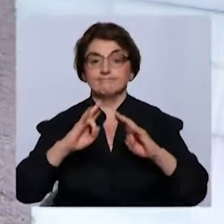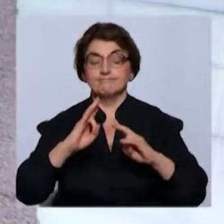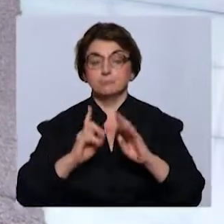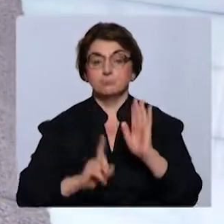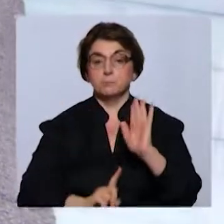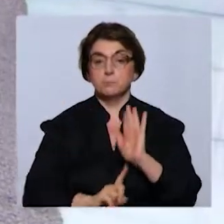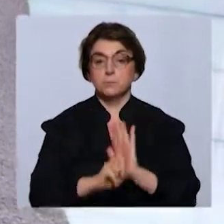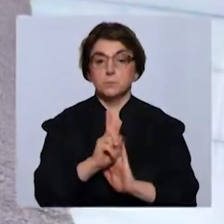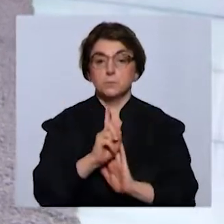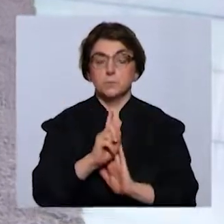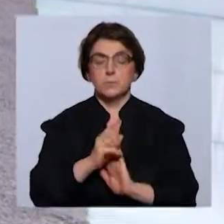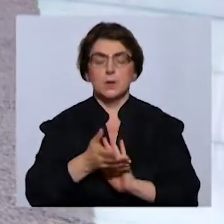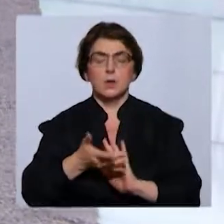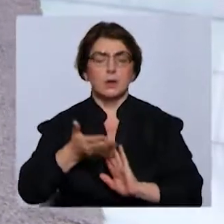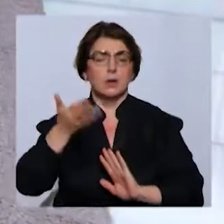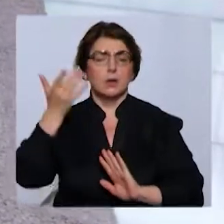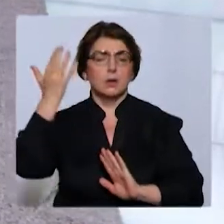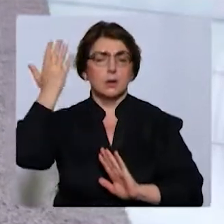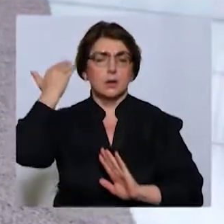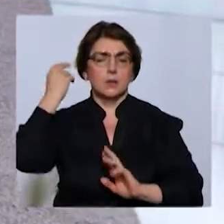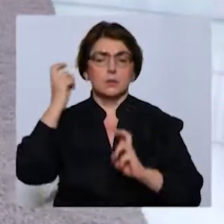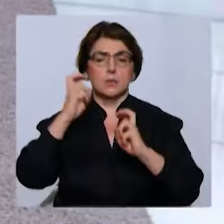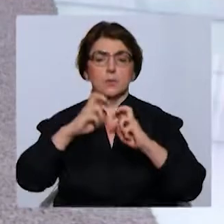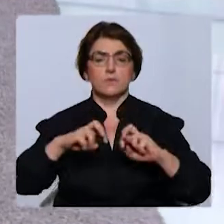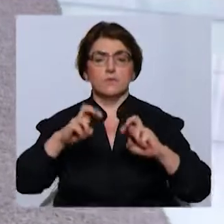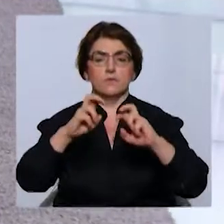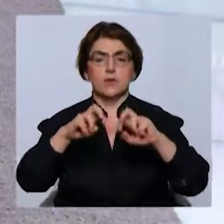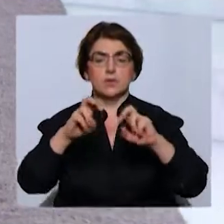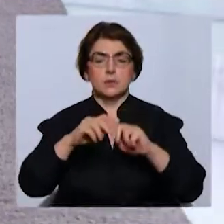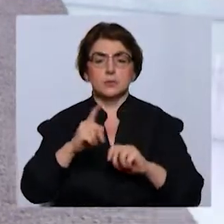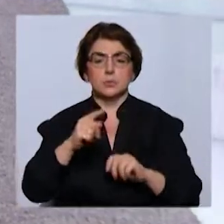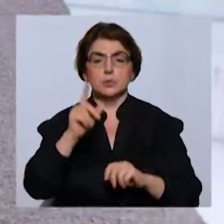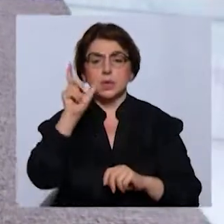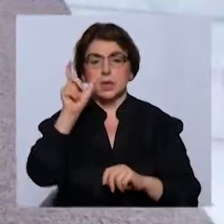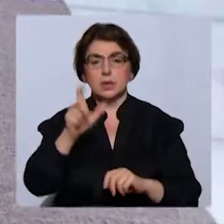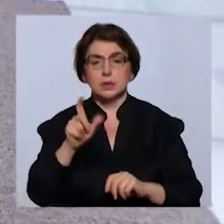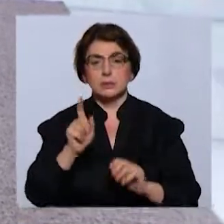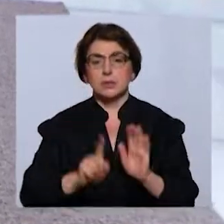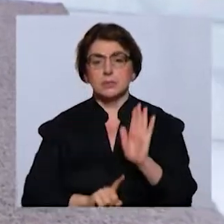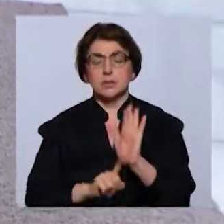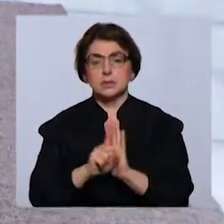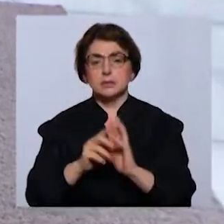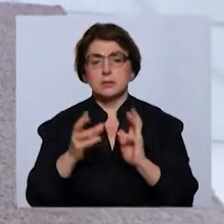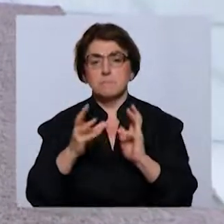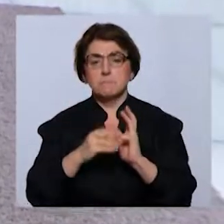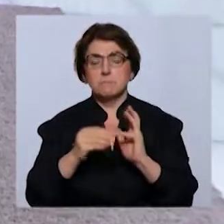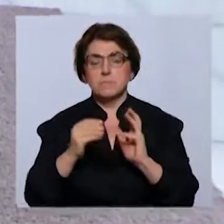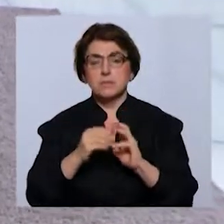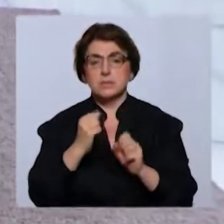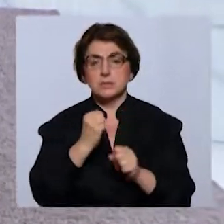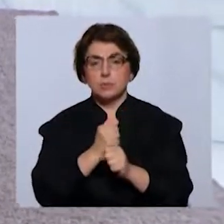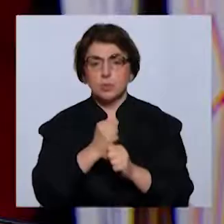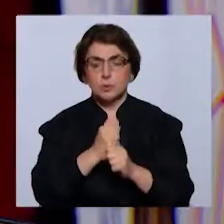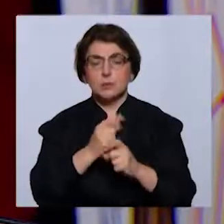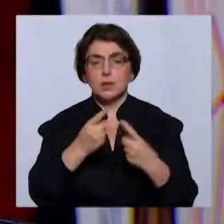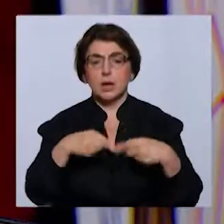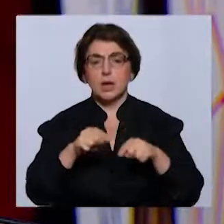საწყისები შორეულ წარსულში უნდა ვეძებოთ, მაშინ როდესაც ადამიანებმა დაიწყეს მიწადმოქმედება და